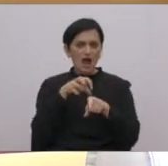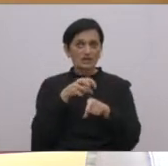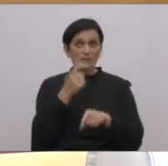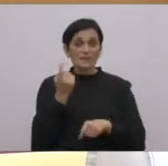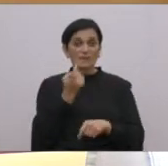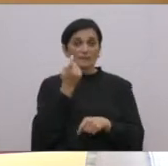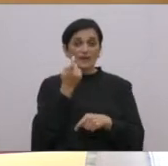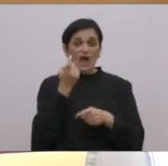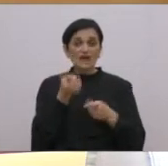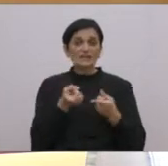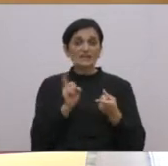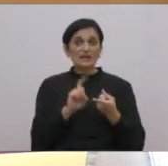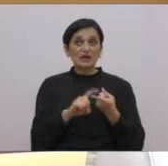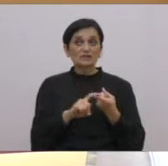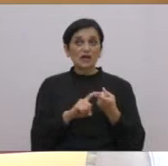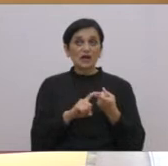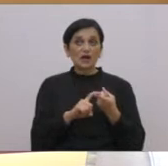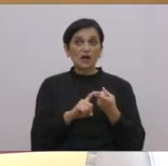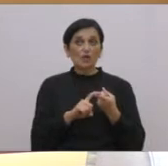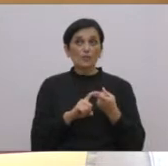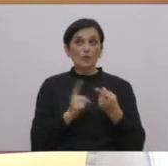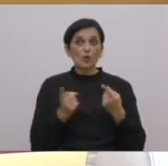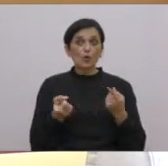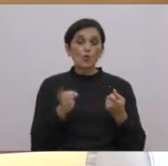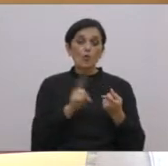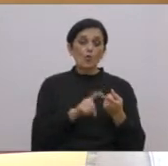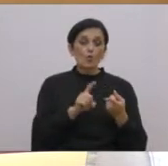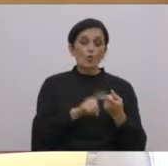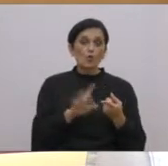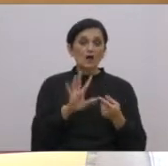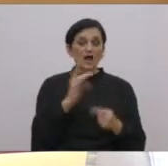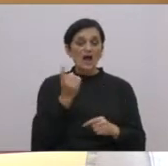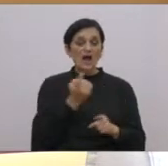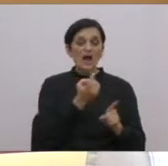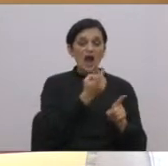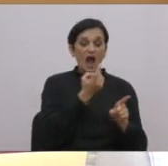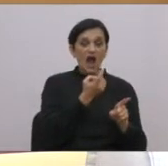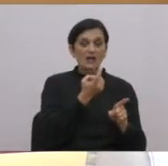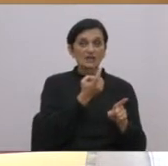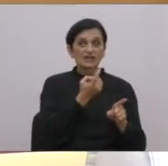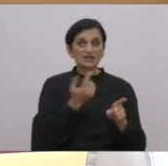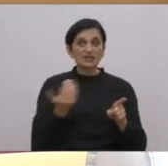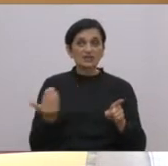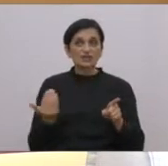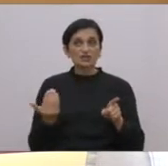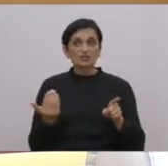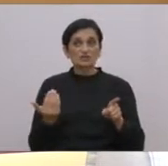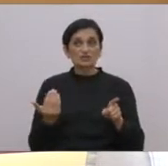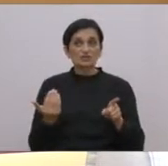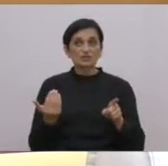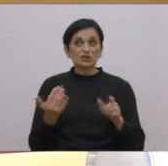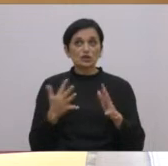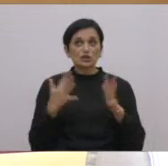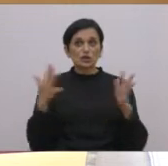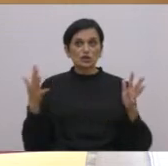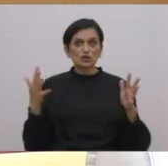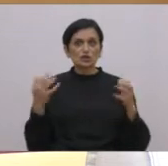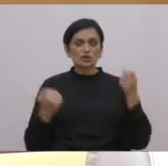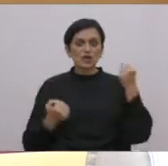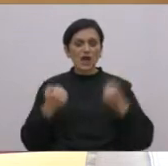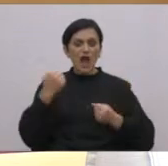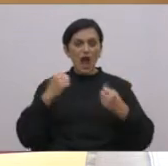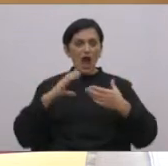ხარისხთან დაკავშირებით უკავშირდება თუ არა ხარისხი და ამ ესე ვთქვათ დიდი